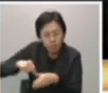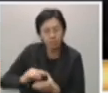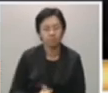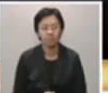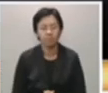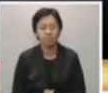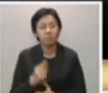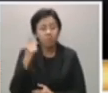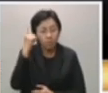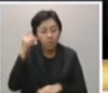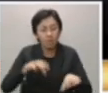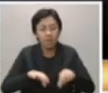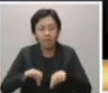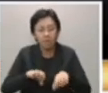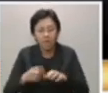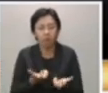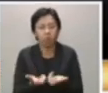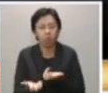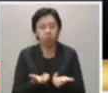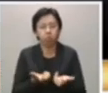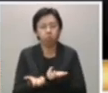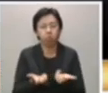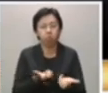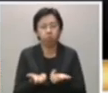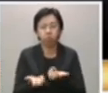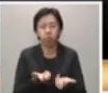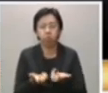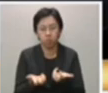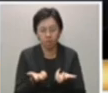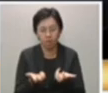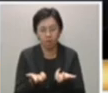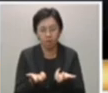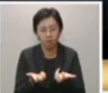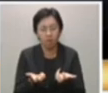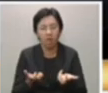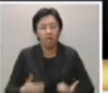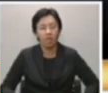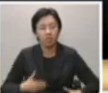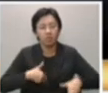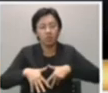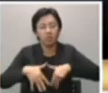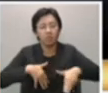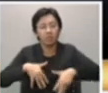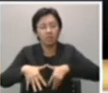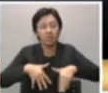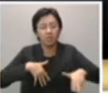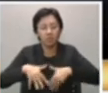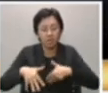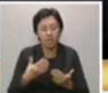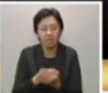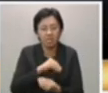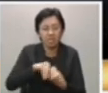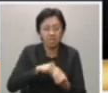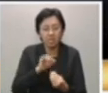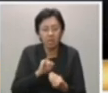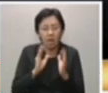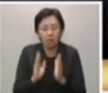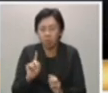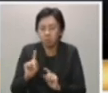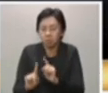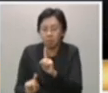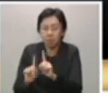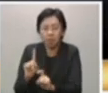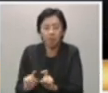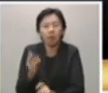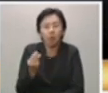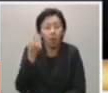ารที่ล้มเหลวของท่านได้คร่าชีวิตประชาชนจากภาวะเศรษฐกิจไปแล้วกี่ศ